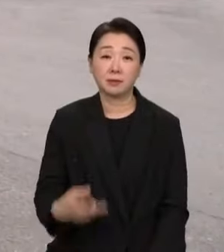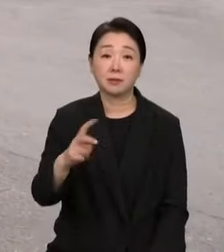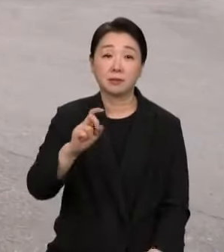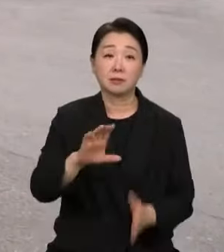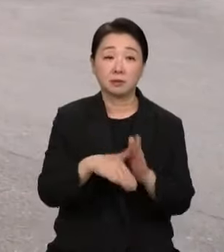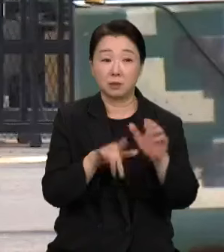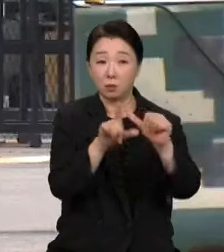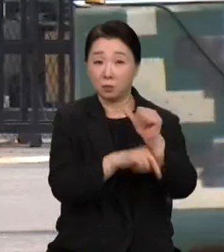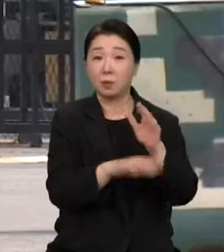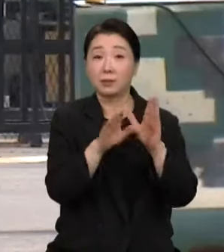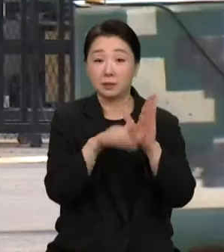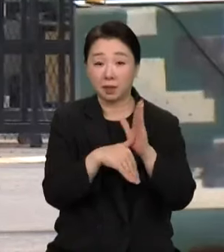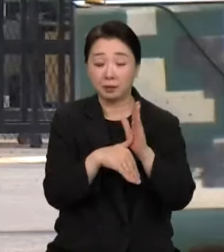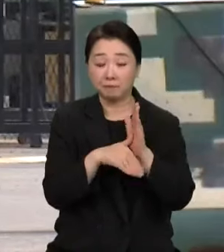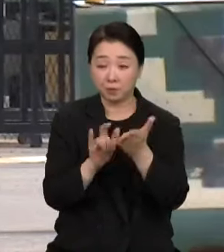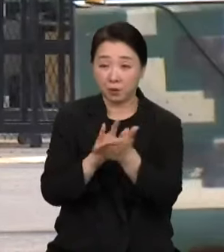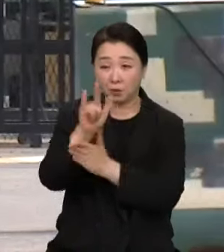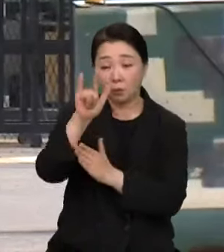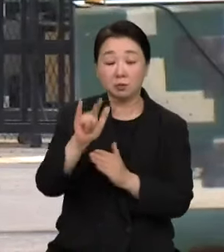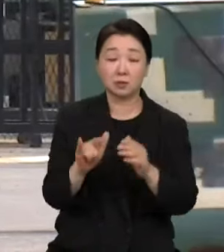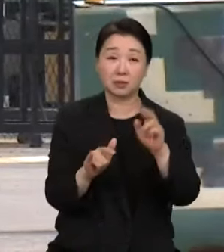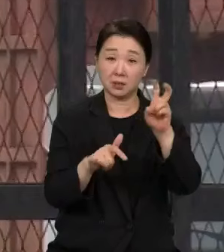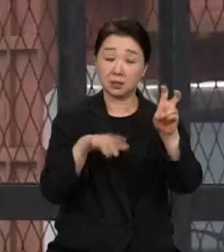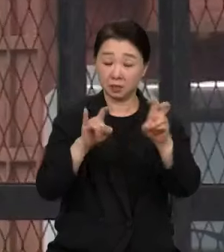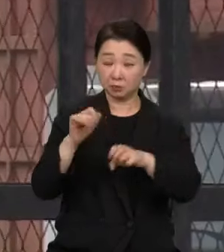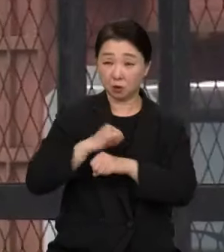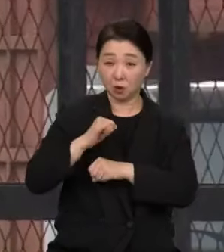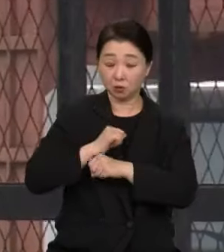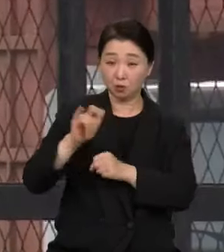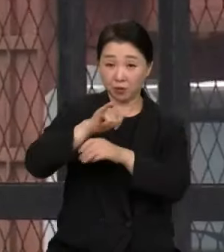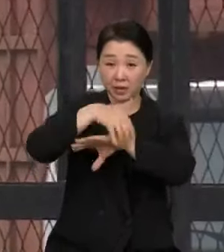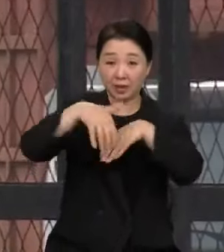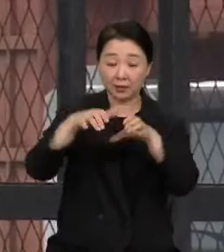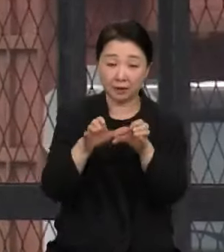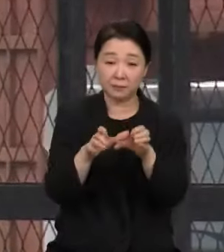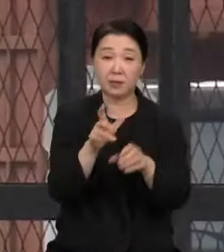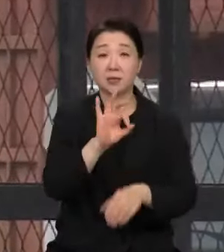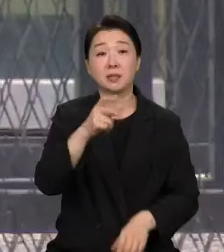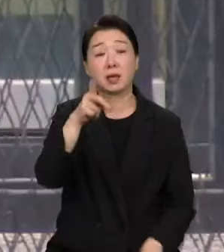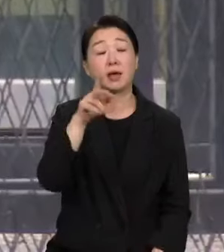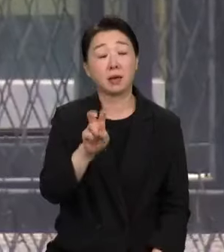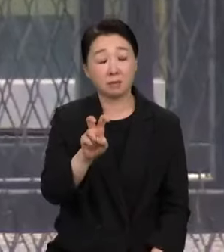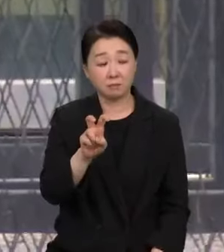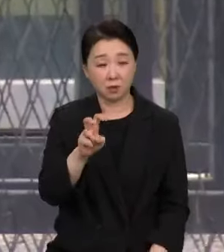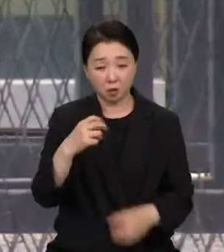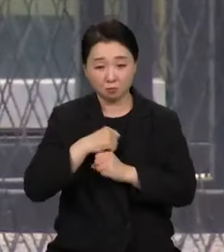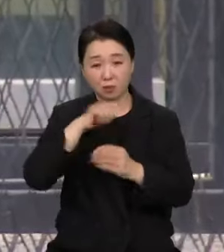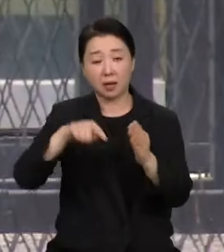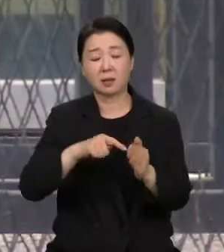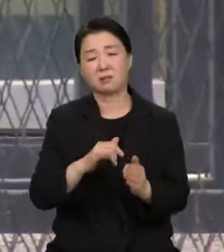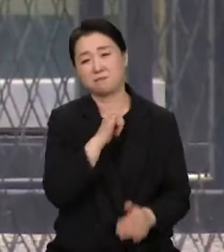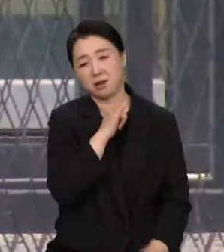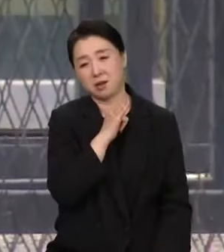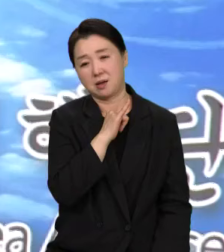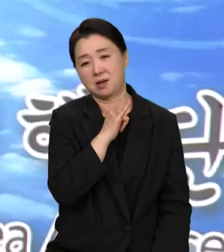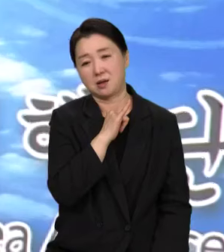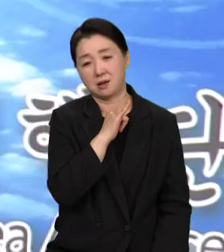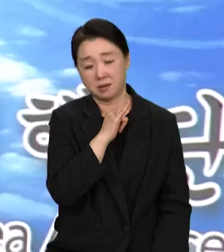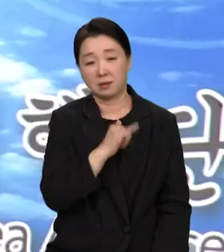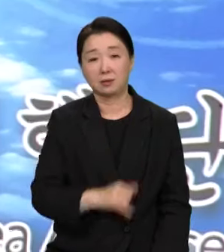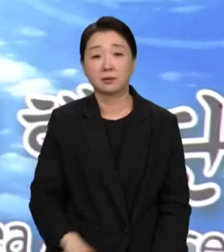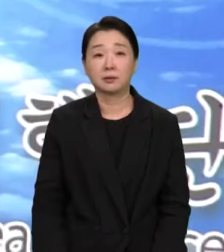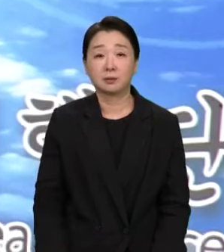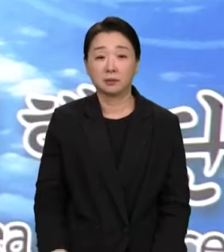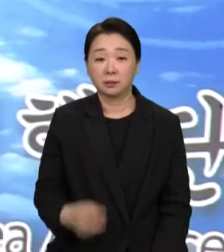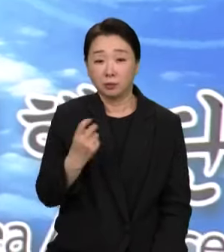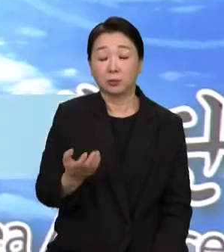2021년 5월 공군 20 전투비행단 소속 이해람 중사는 부대 안에서 목숨을 끊었습니다. 두